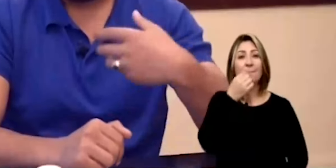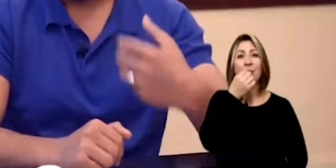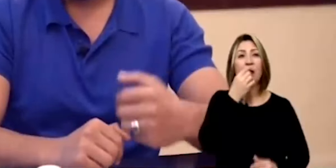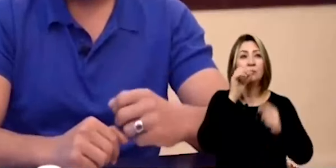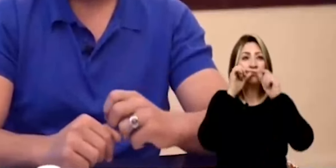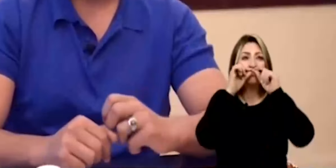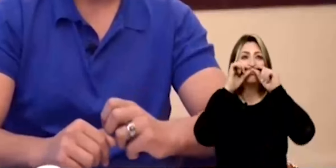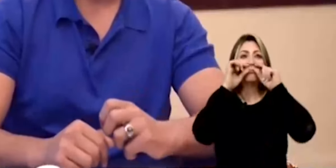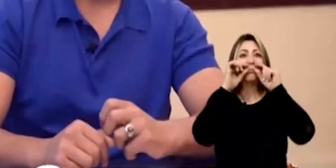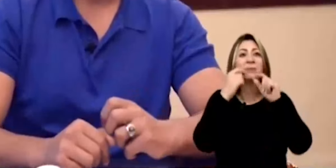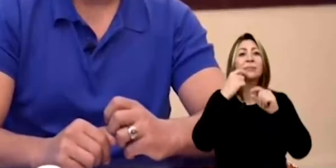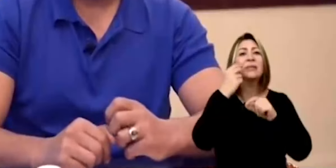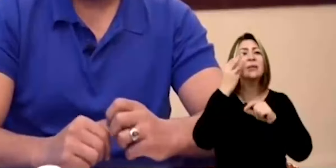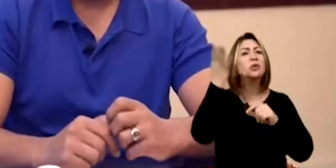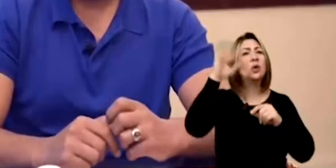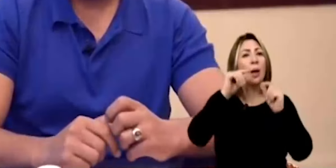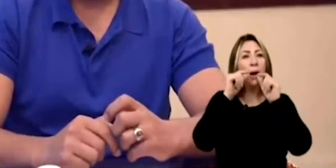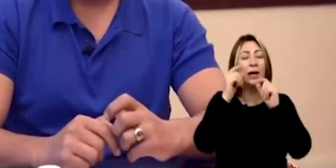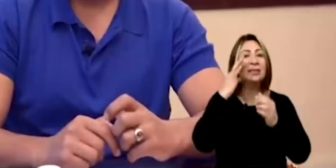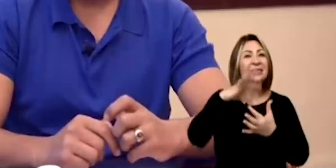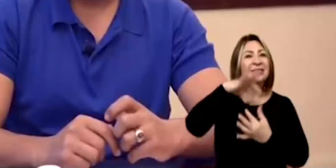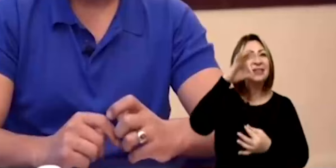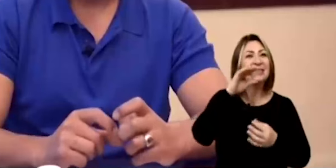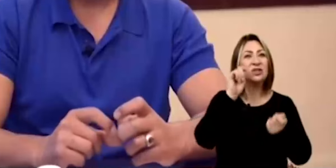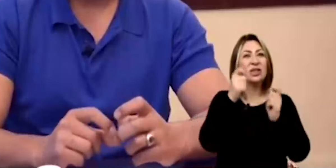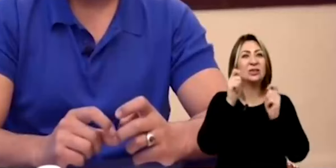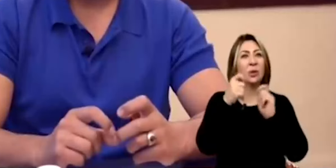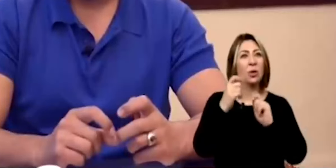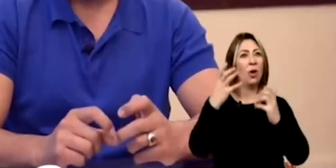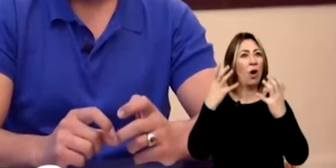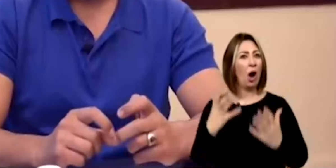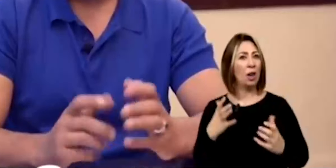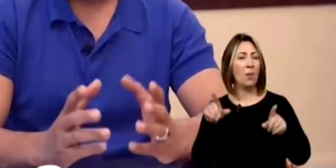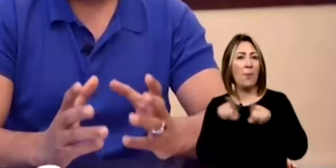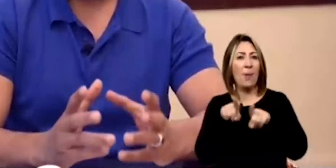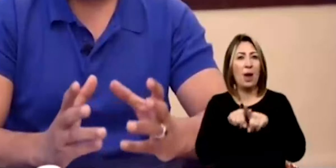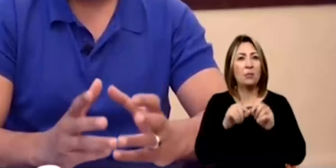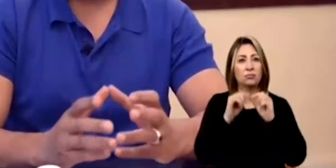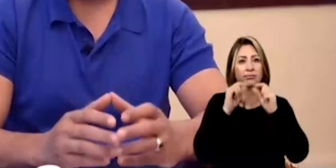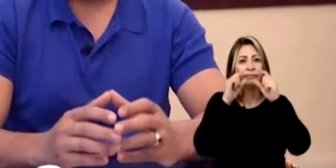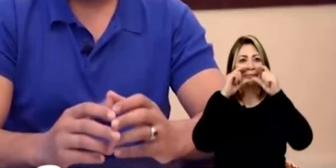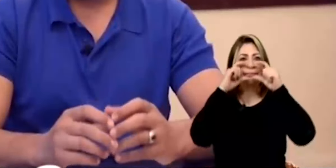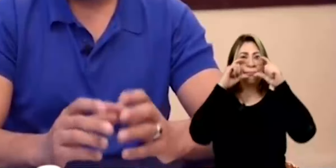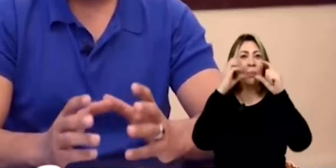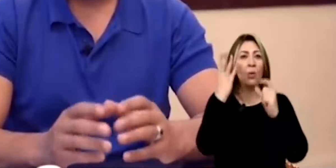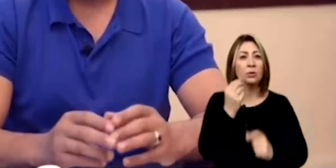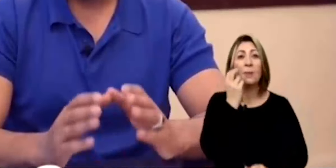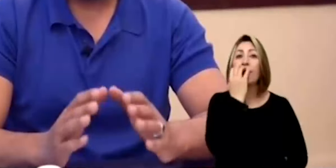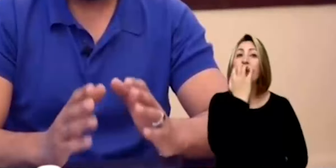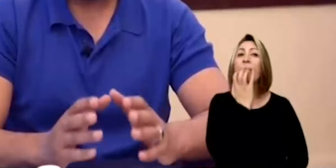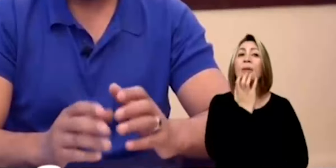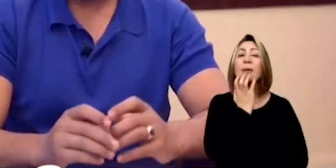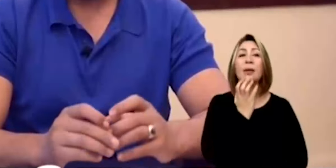Bıyığının yüz ölçümü yıllar içinde canlandırdığın karakterlerin kallaviliğiyle doğru orantılı olarak artacaktı. Yani melodrama